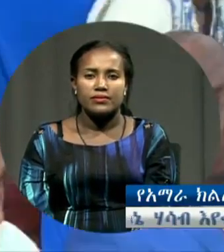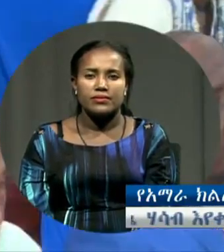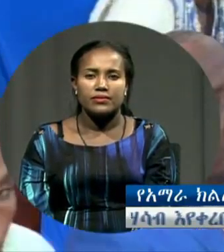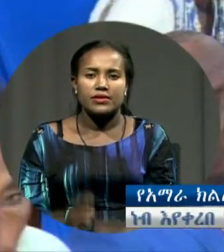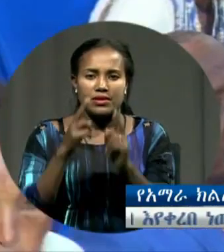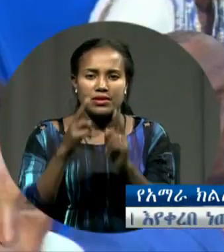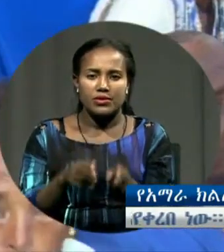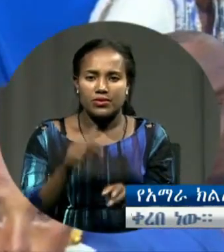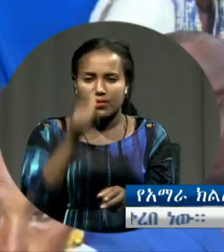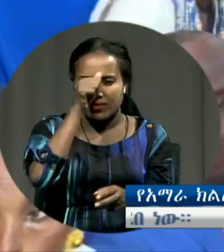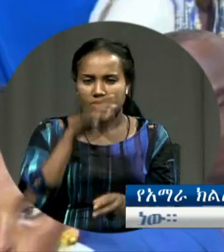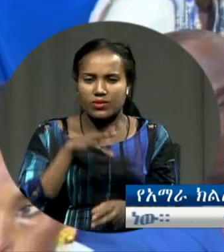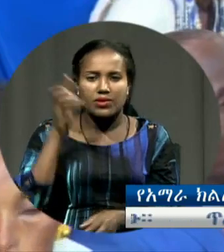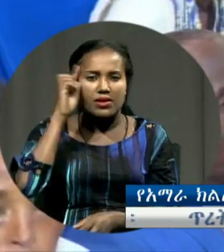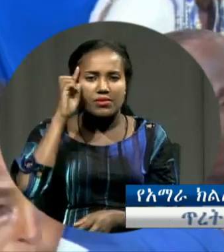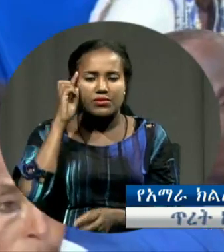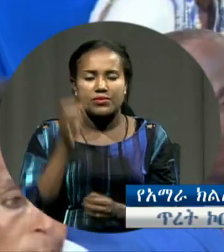የተከበሩ አቶ ቀለሙ